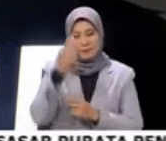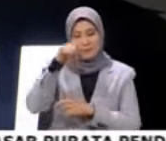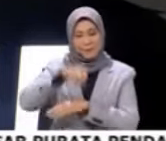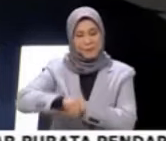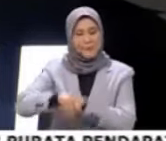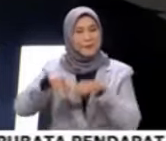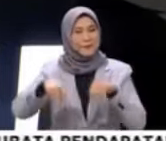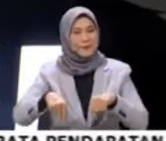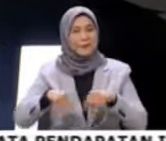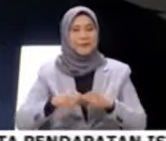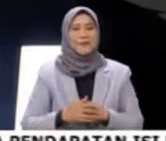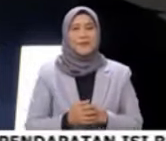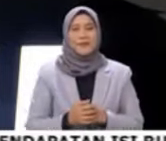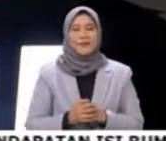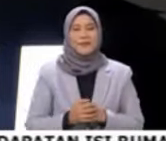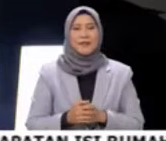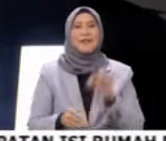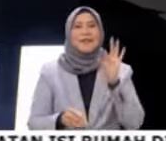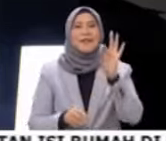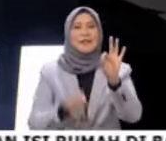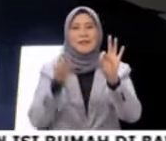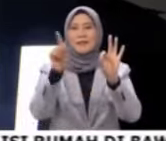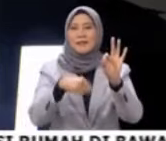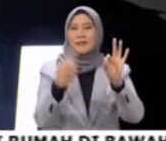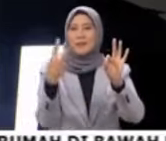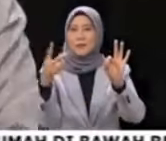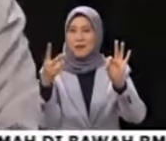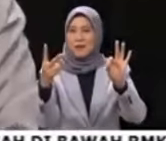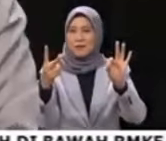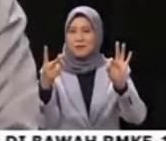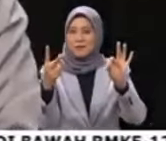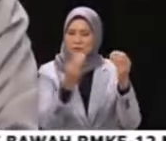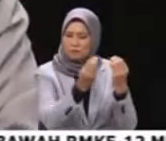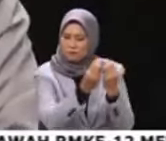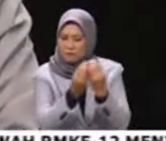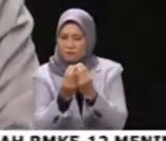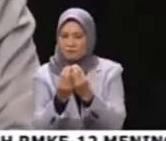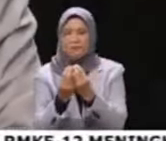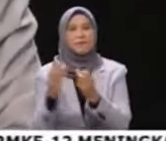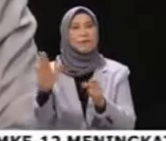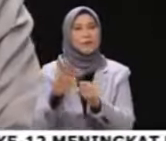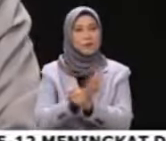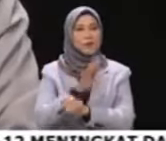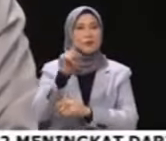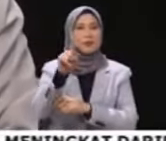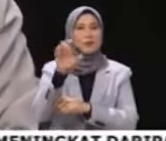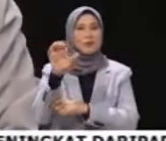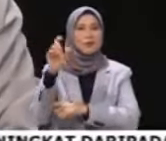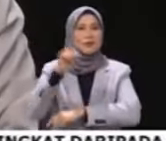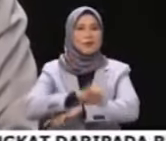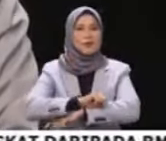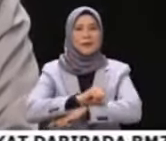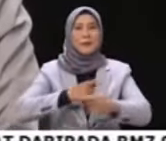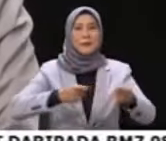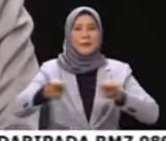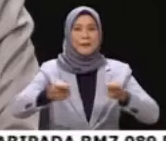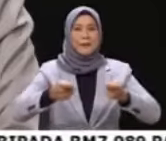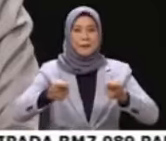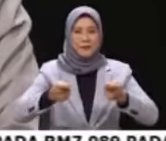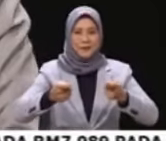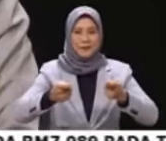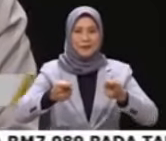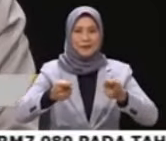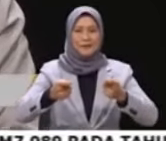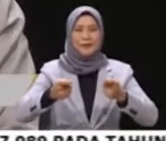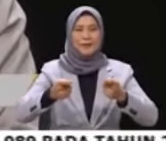ini. Dan pada 9 Disember cukup untuk 100 hari pentadbiran di bawah